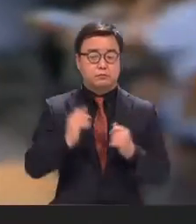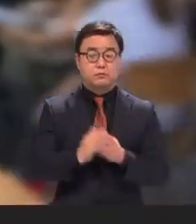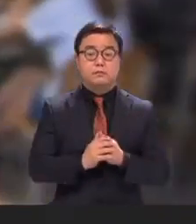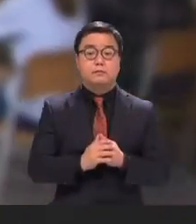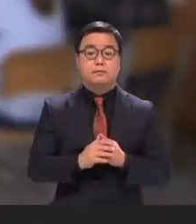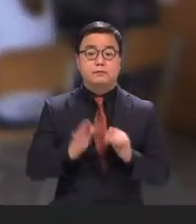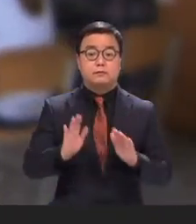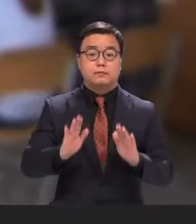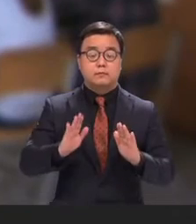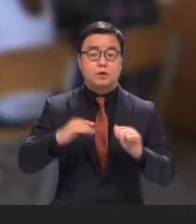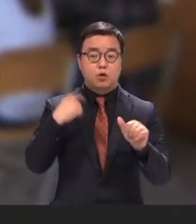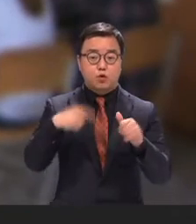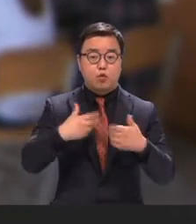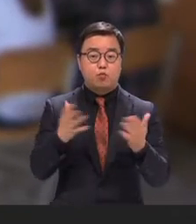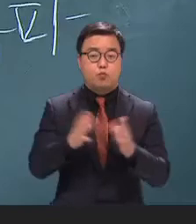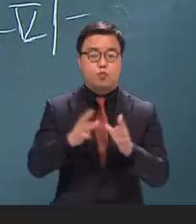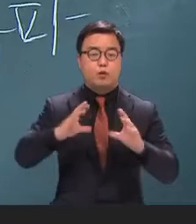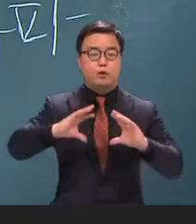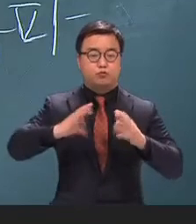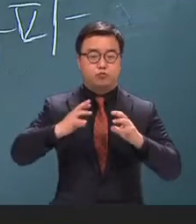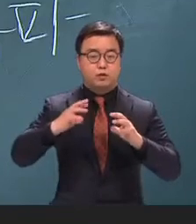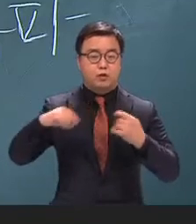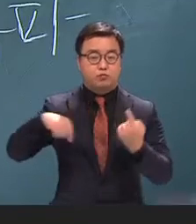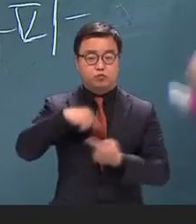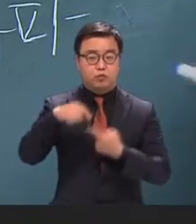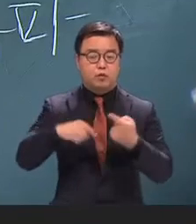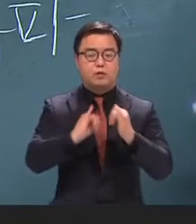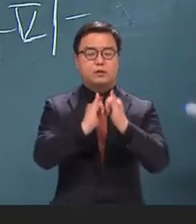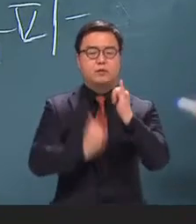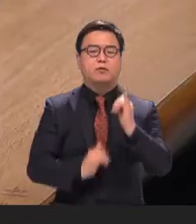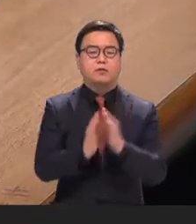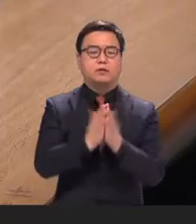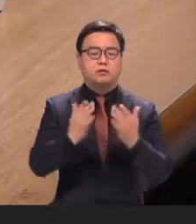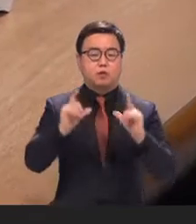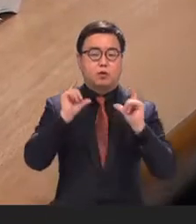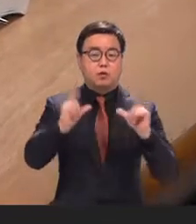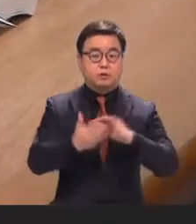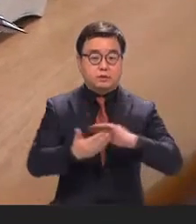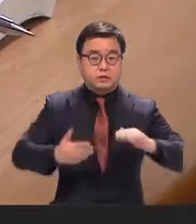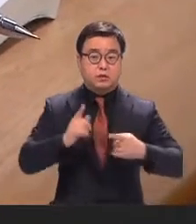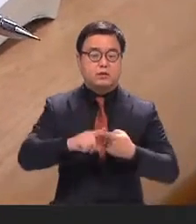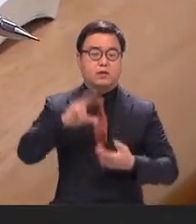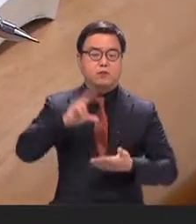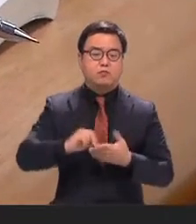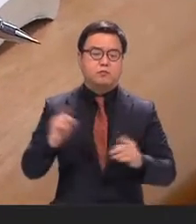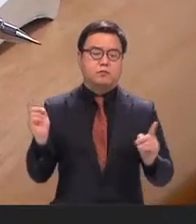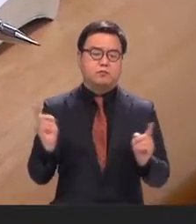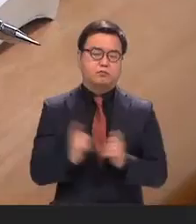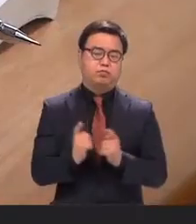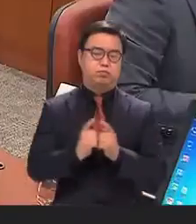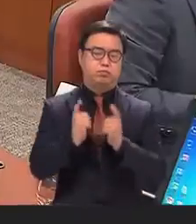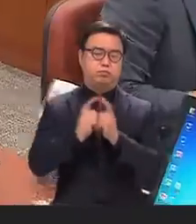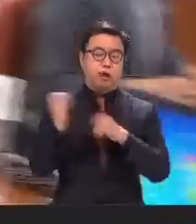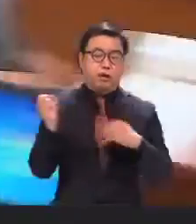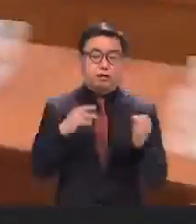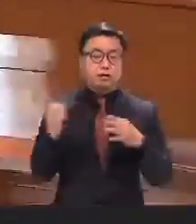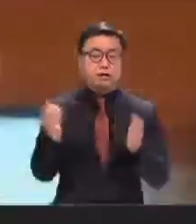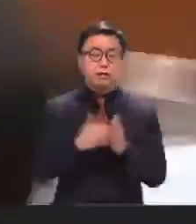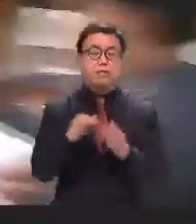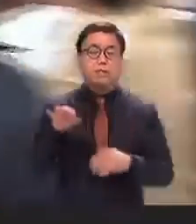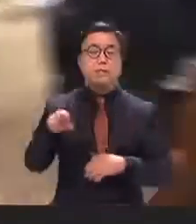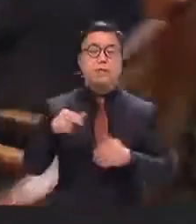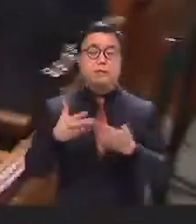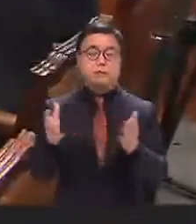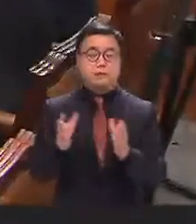교육부의 국정교과서 관련 고시를 앞두고 한국사 교과서의 국정화 문제도 쟁점으로 논의됐습니다. 여당